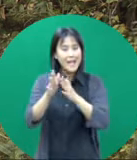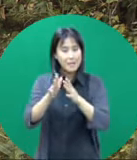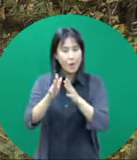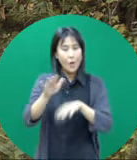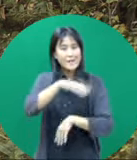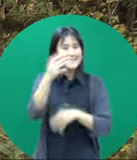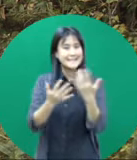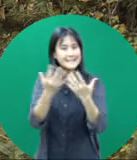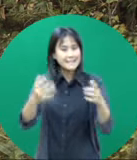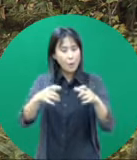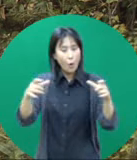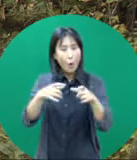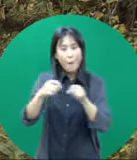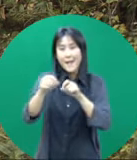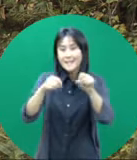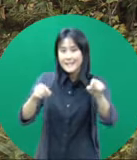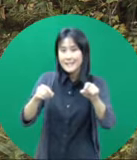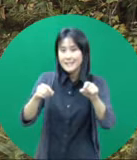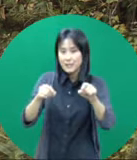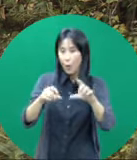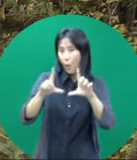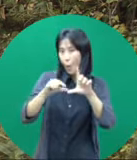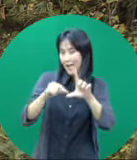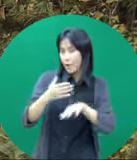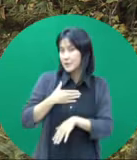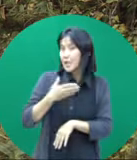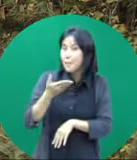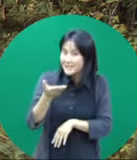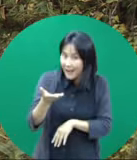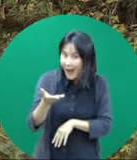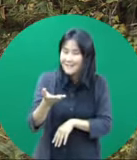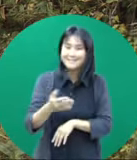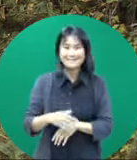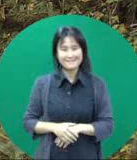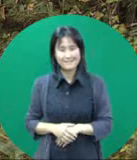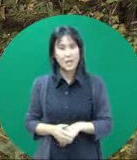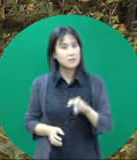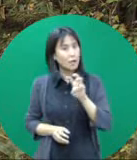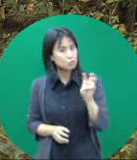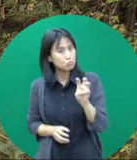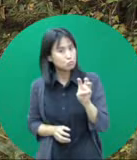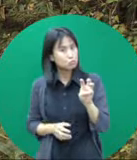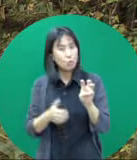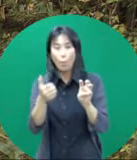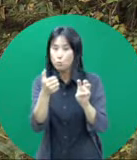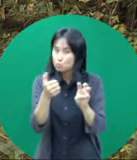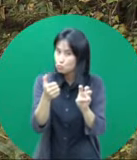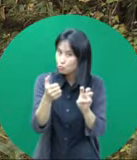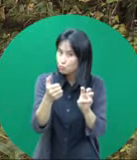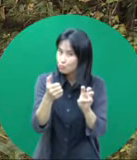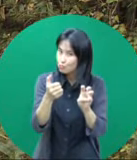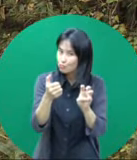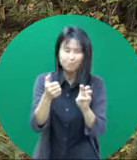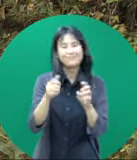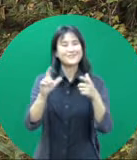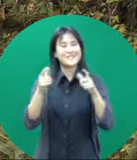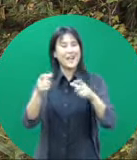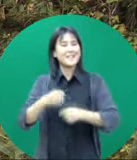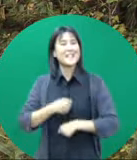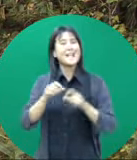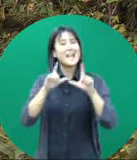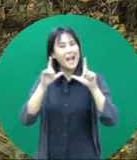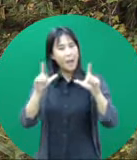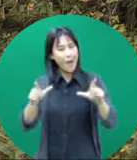広島県の森林面積は県の面積の何パーセントを占めていると思いますか？ 30%？